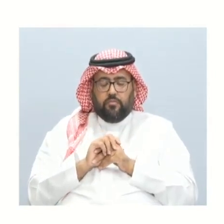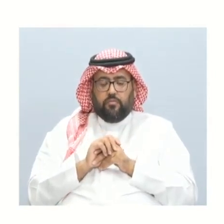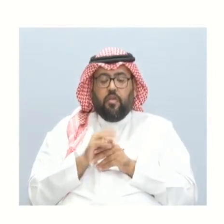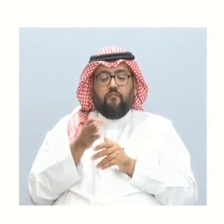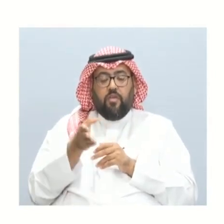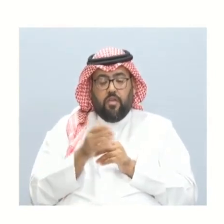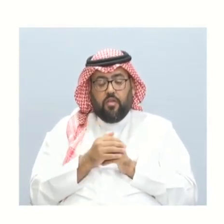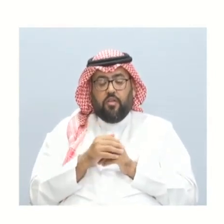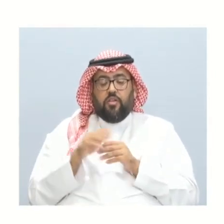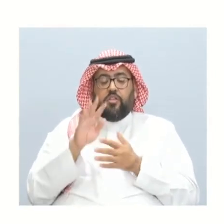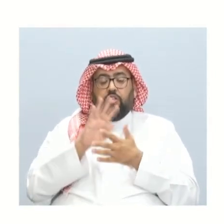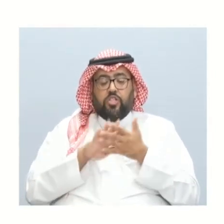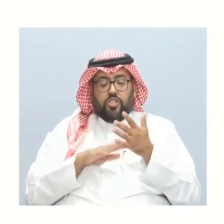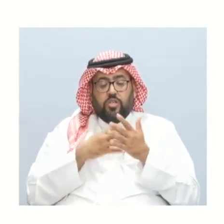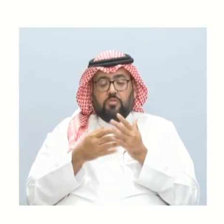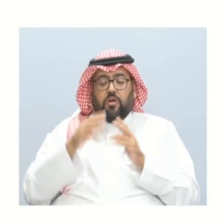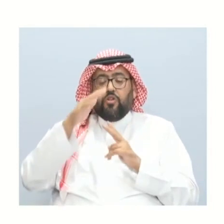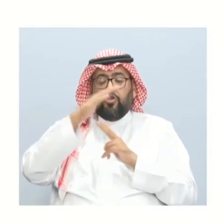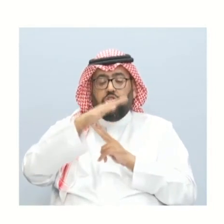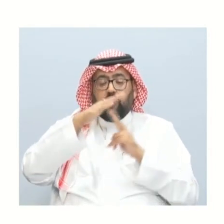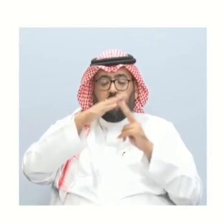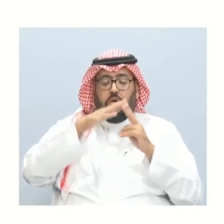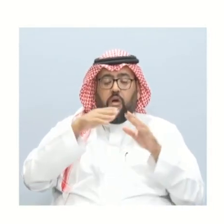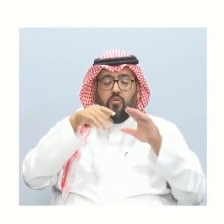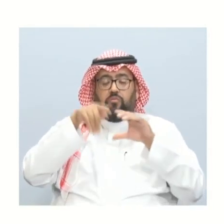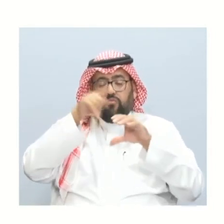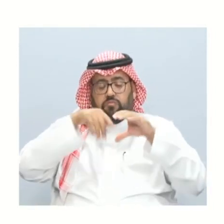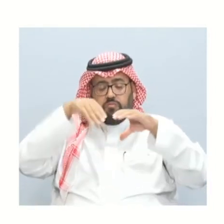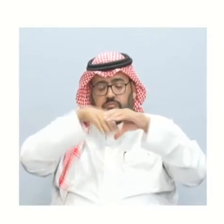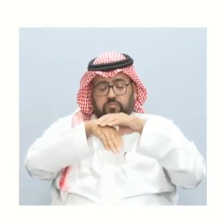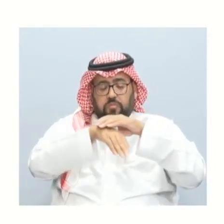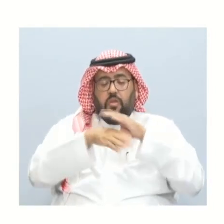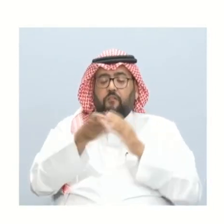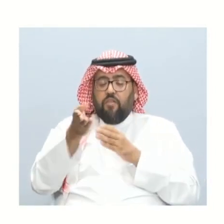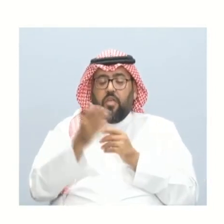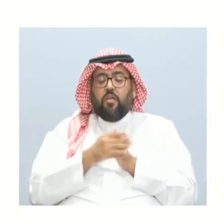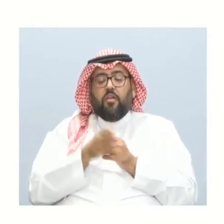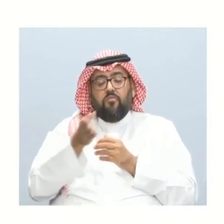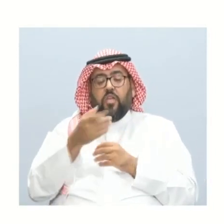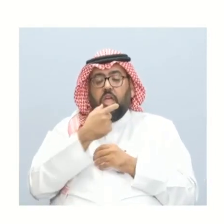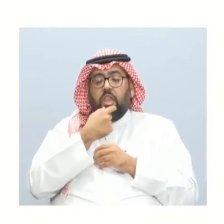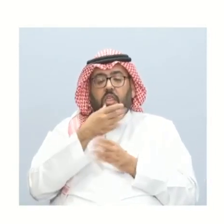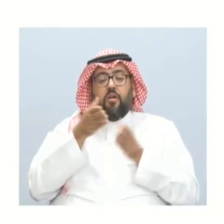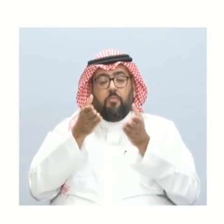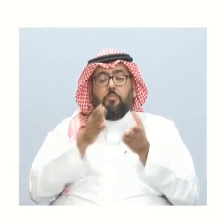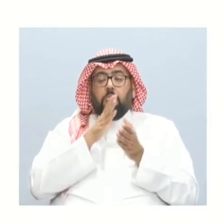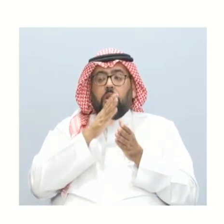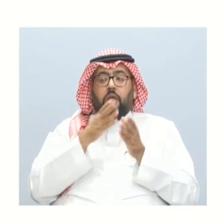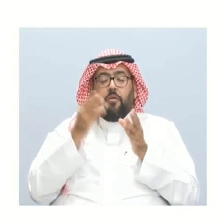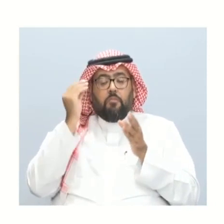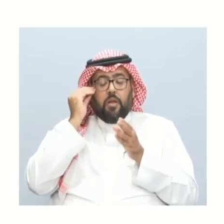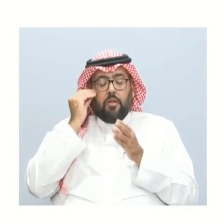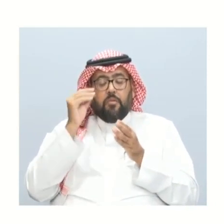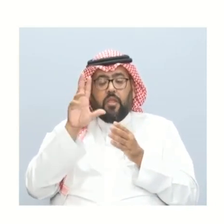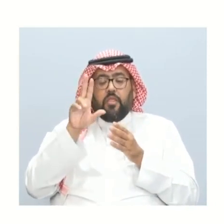وفيها شبكه من الجسور والانفاق وفي الرياض كثير من المعالم